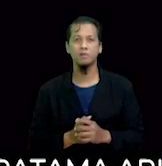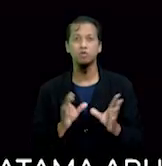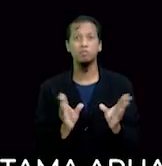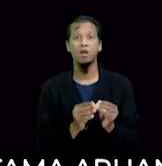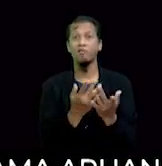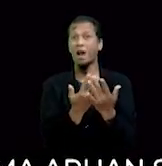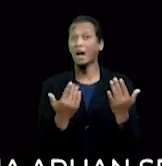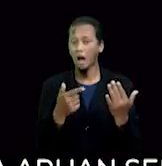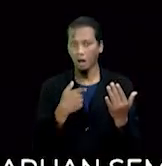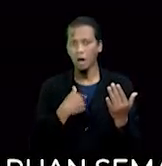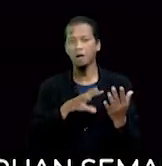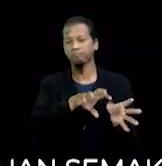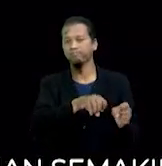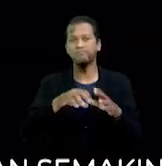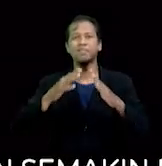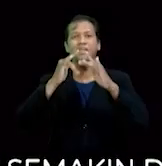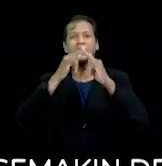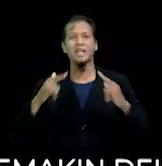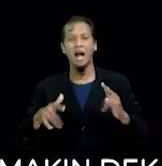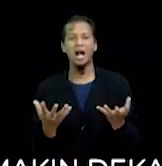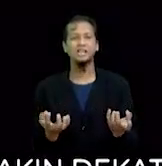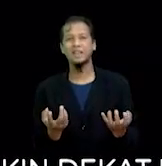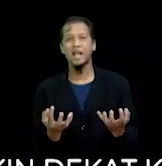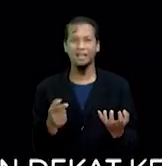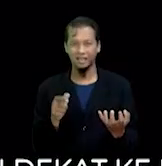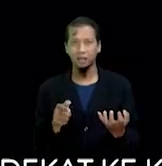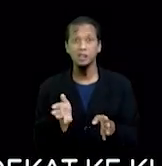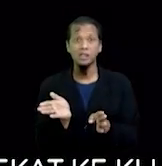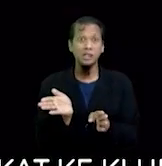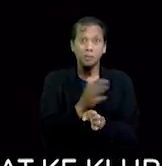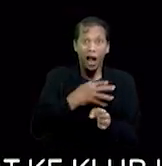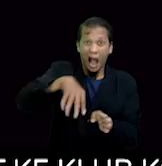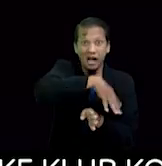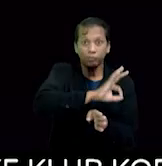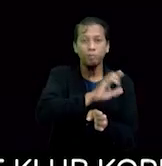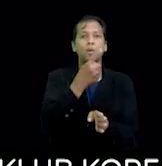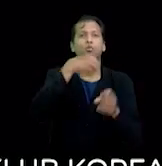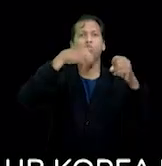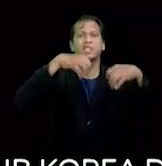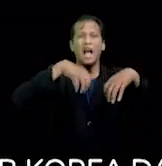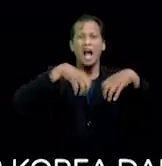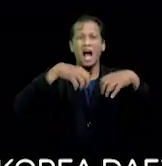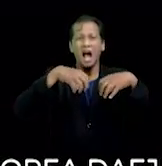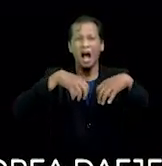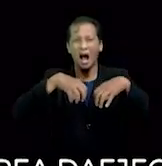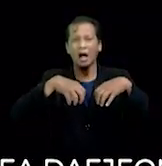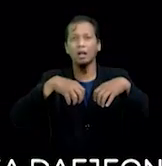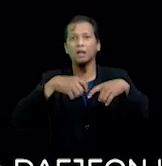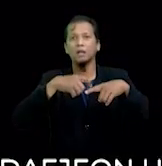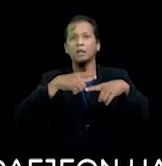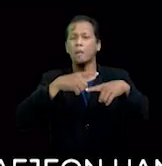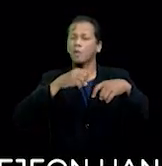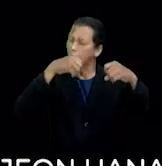hajatan berhamburan keluar khawatir tenda roboh sebelum angin kencang terjadi hujan turun namun tidak begitu deras setelah